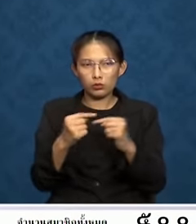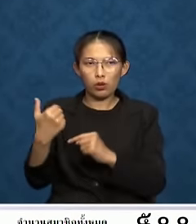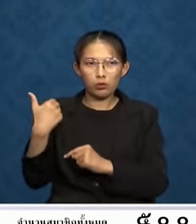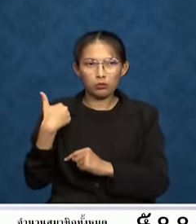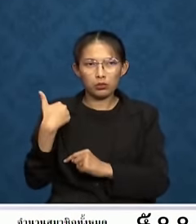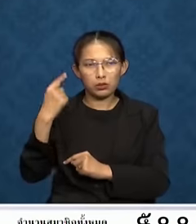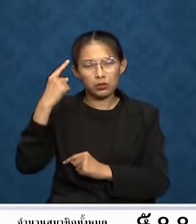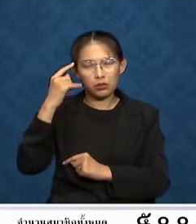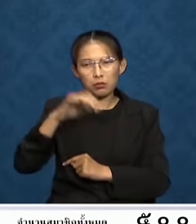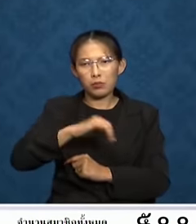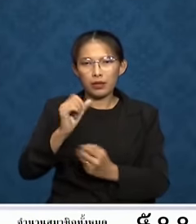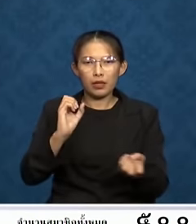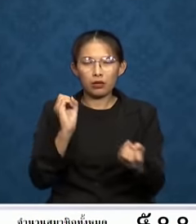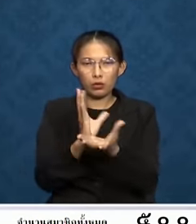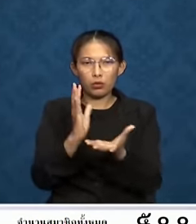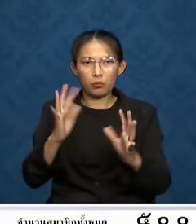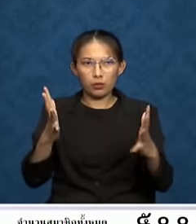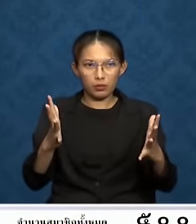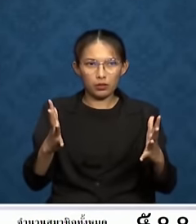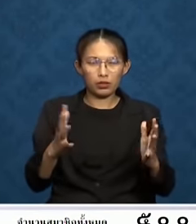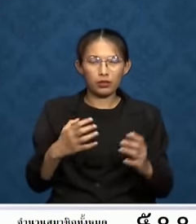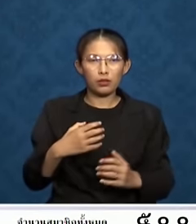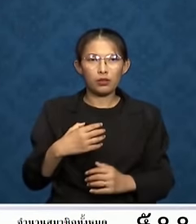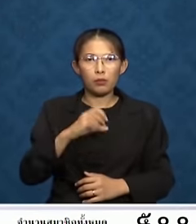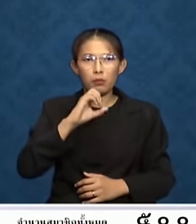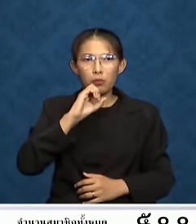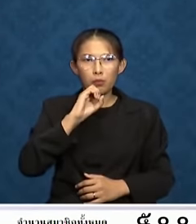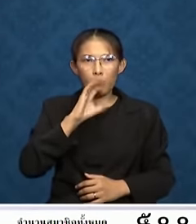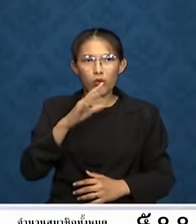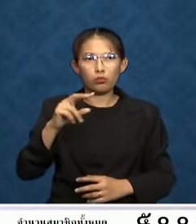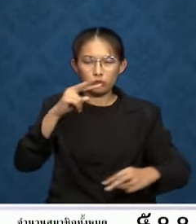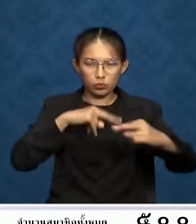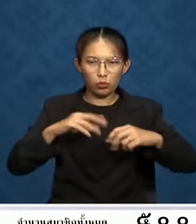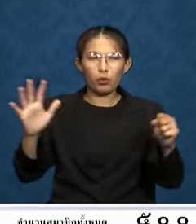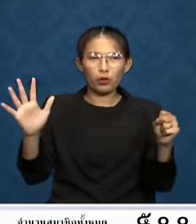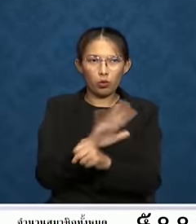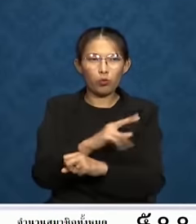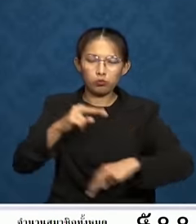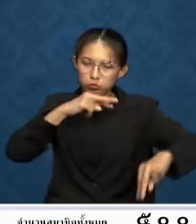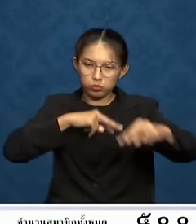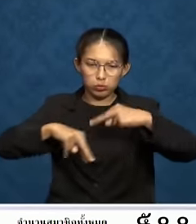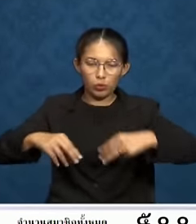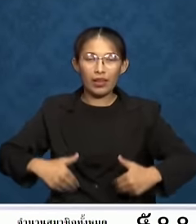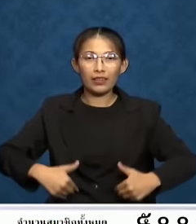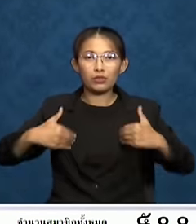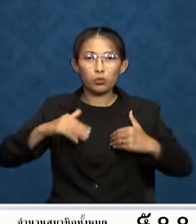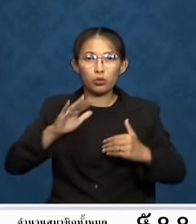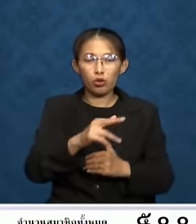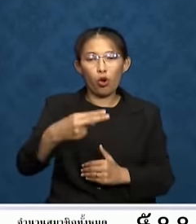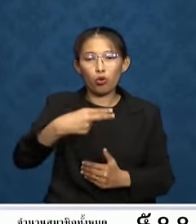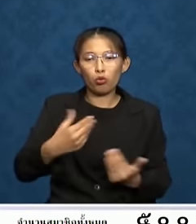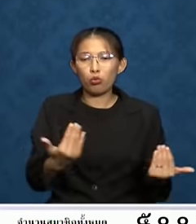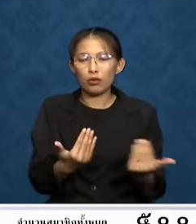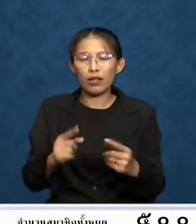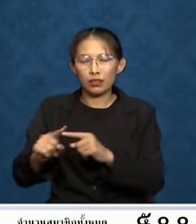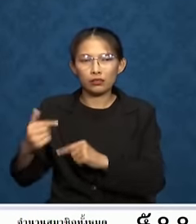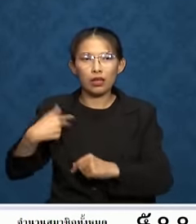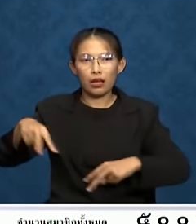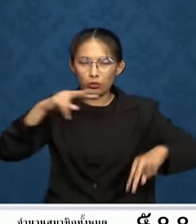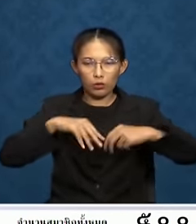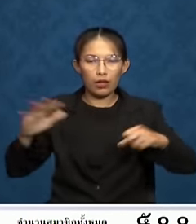มีอะไรเกิดขึ้นอีกนะครับก็จะดูให้ดีที่สุดจะดูแลชีวิตของลูกหลานถึงเป็นทหารให้ดีที่